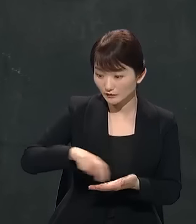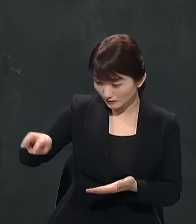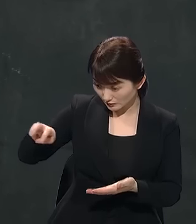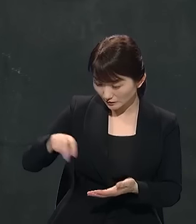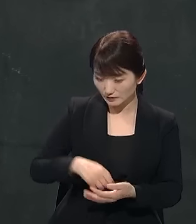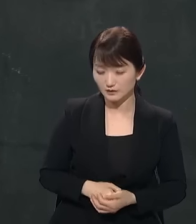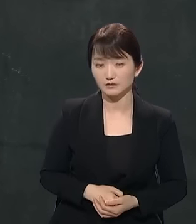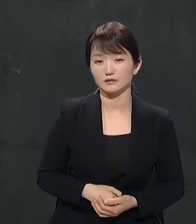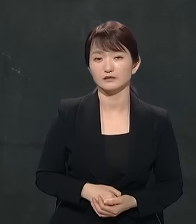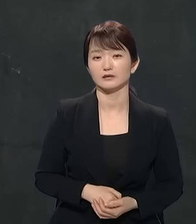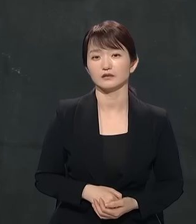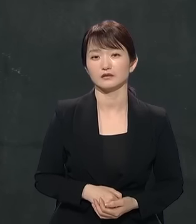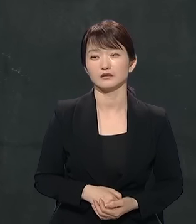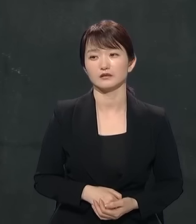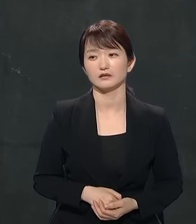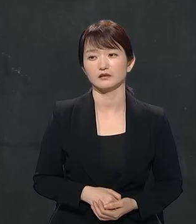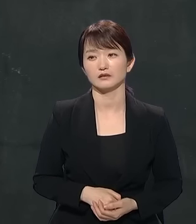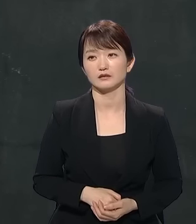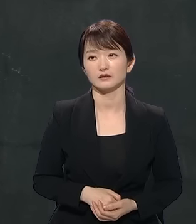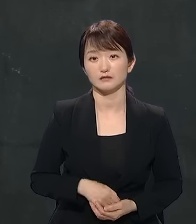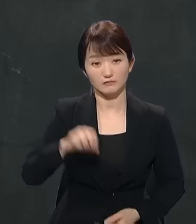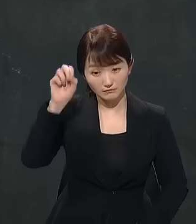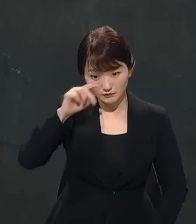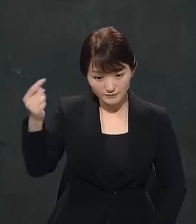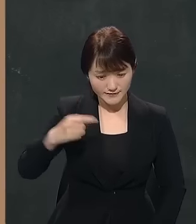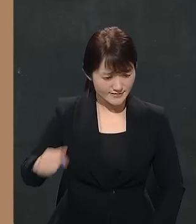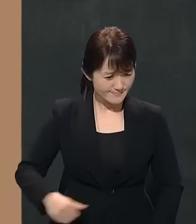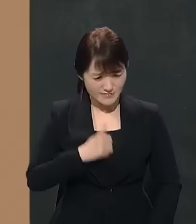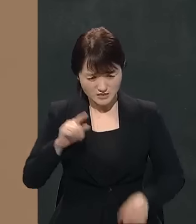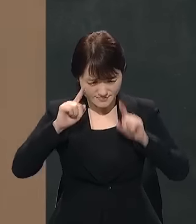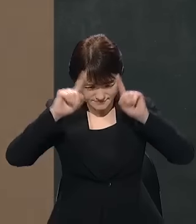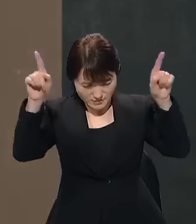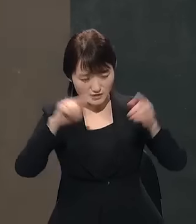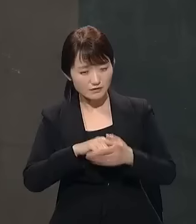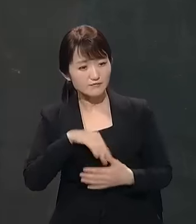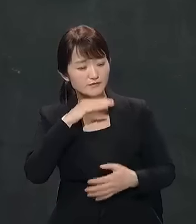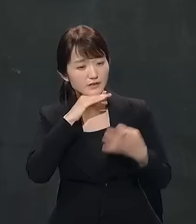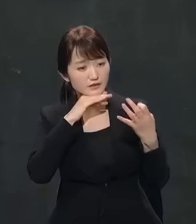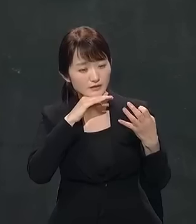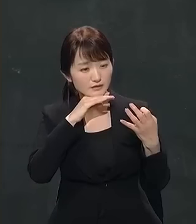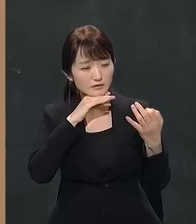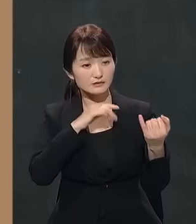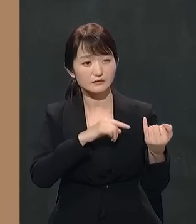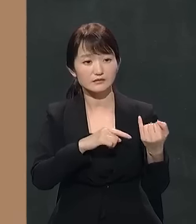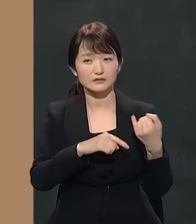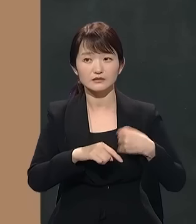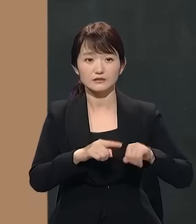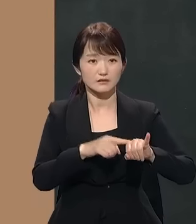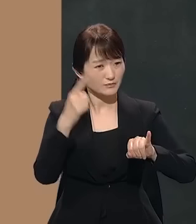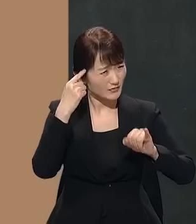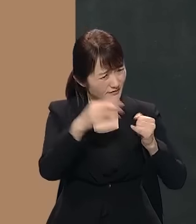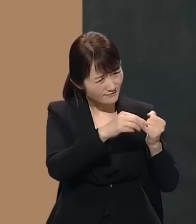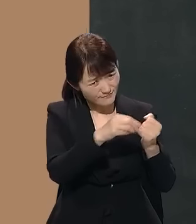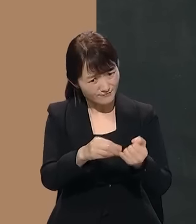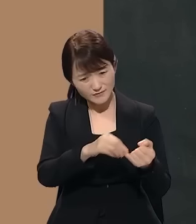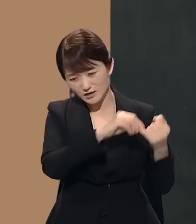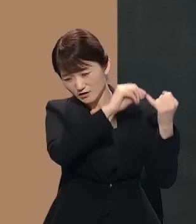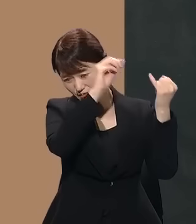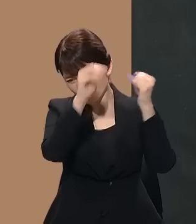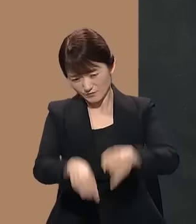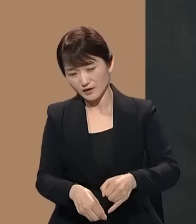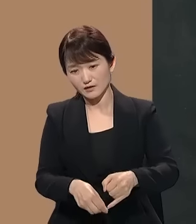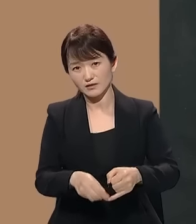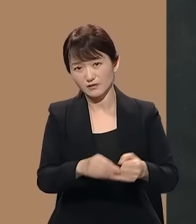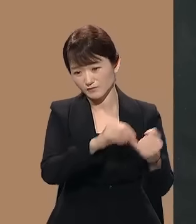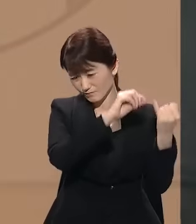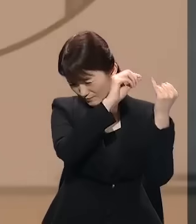이 뒤에 자세하게 나옵니다. 예. 갑자기 들어오더니 노발대발하면서 이 14살짜리 딸의 머리채를 잡아서 공중에서 5바퀴 돌린 다음에